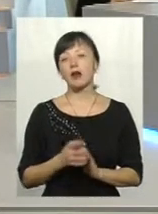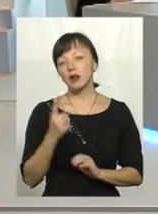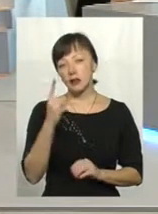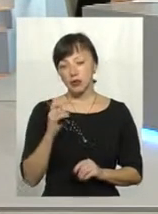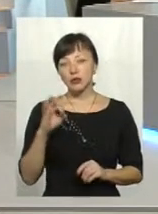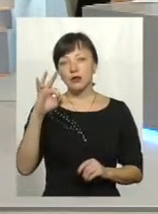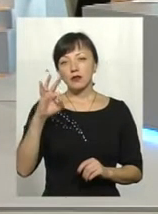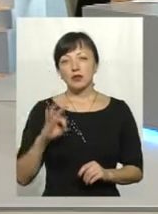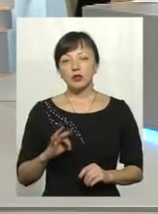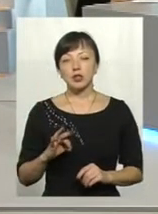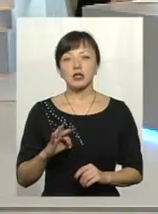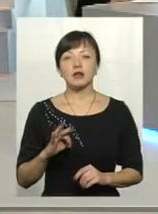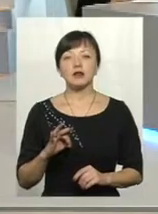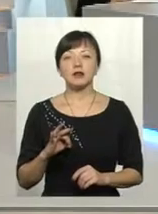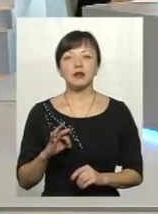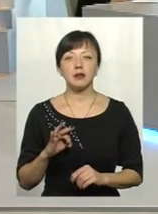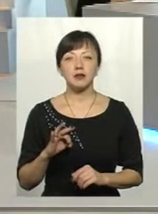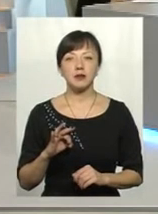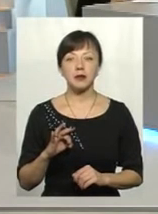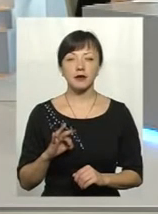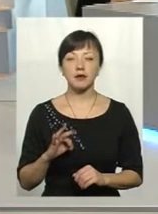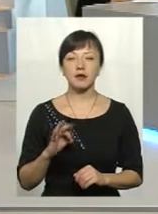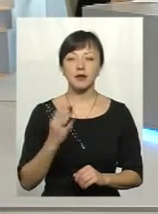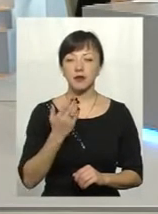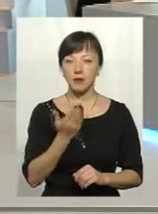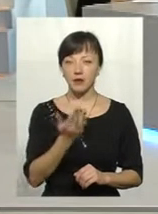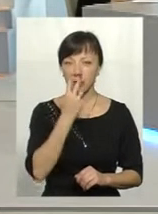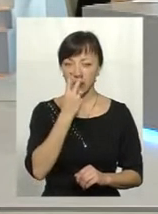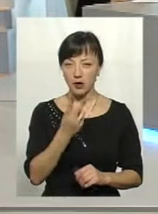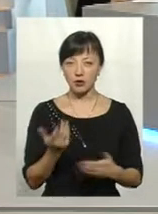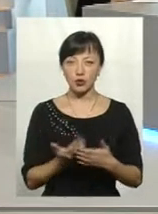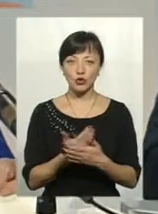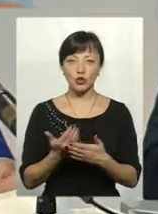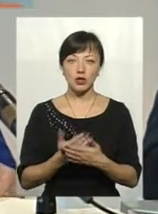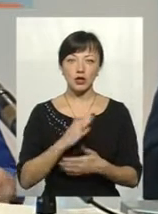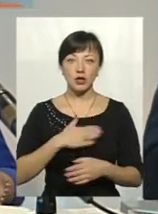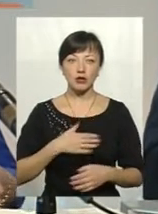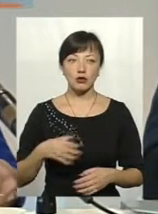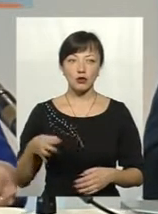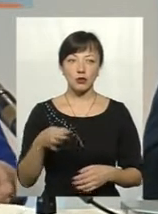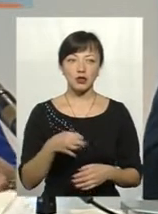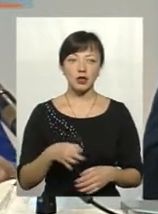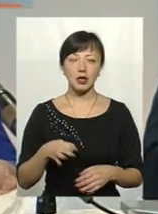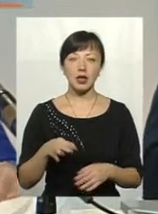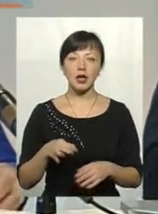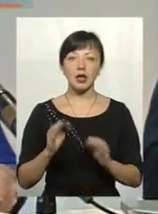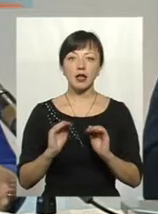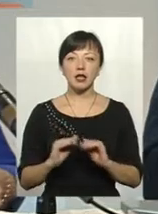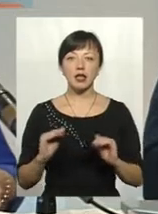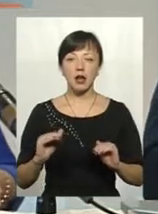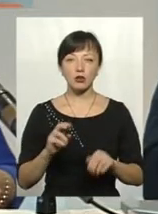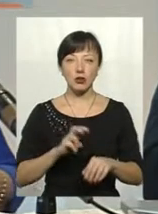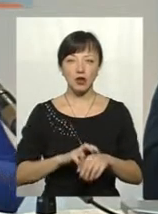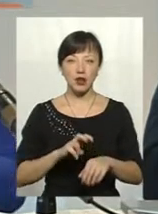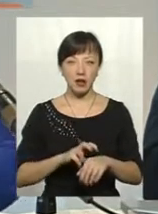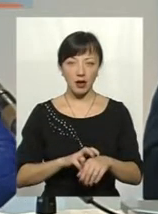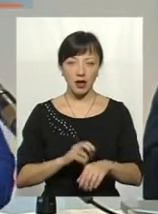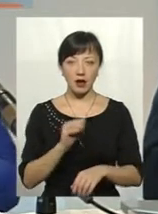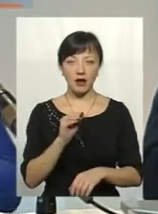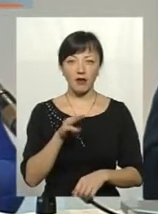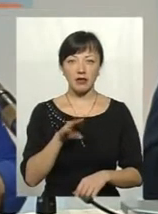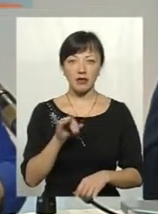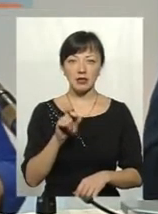тут, тому що ви вже бачили із сюжету нашого обласного дитячого фтизіатра,